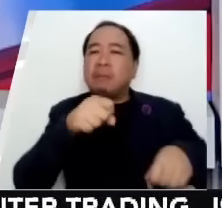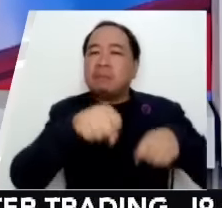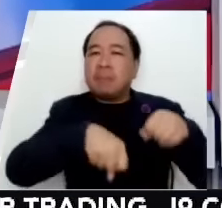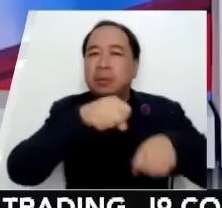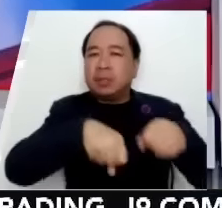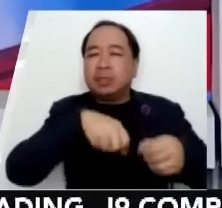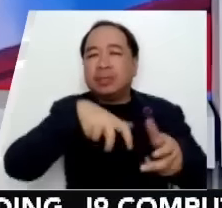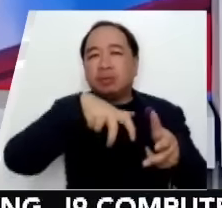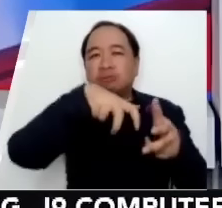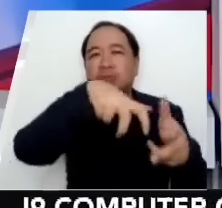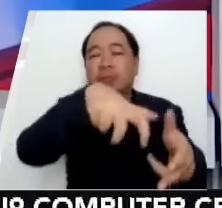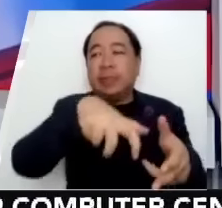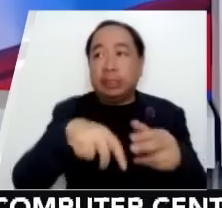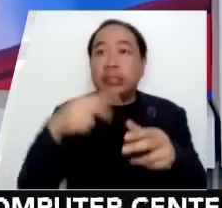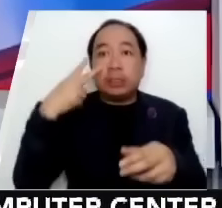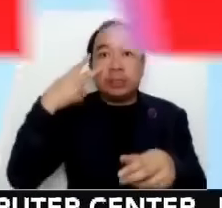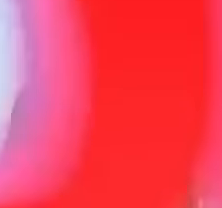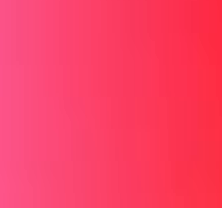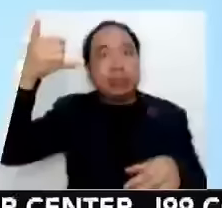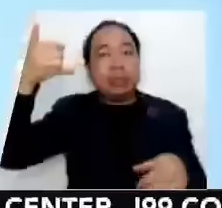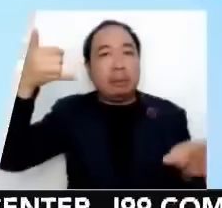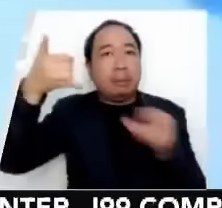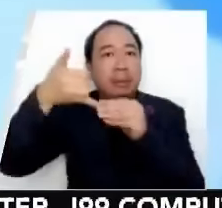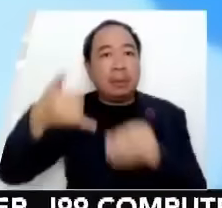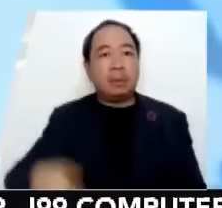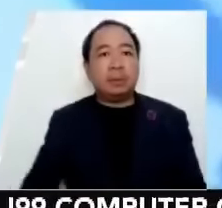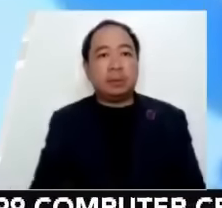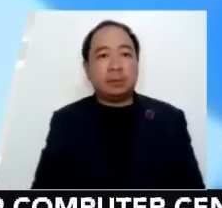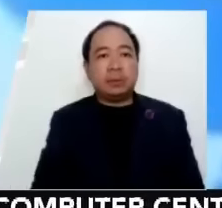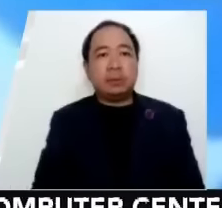Marisol Abdraman, exclusive.